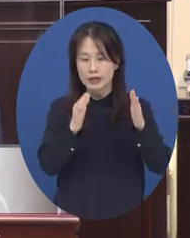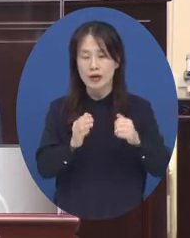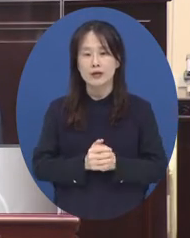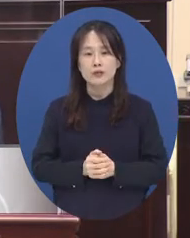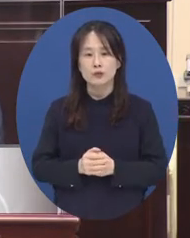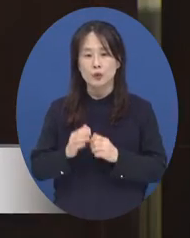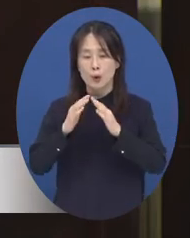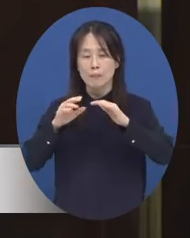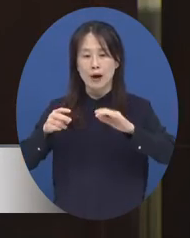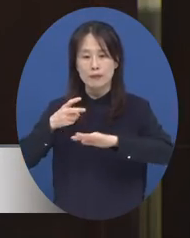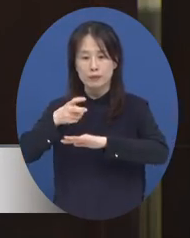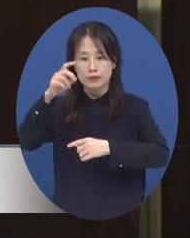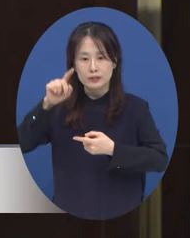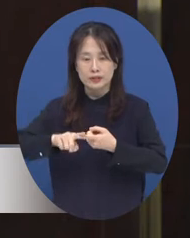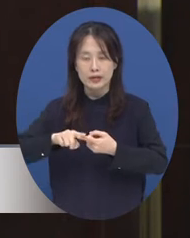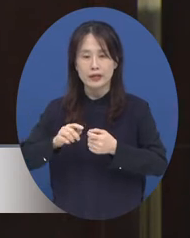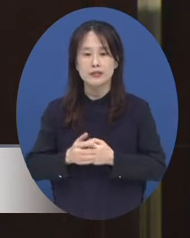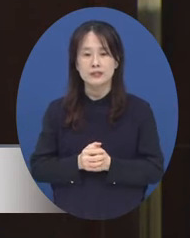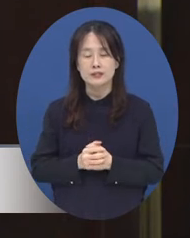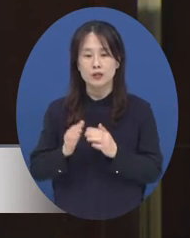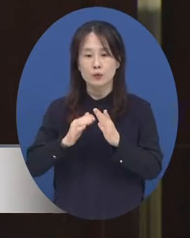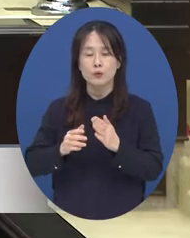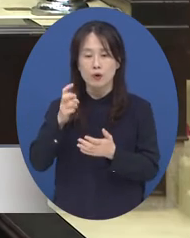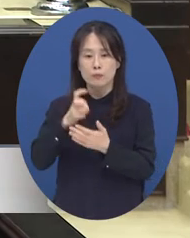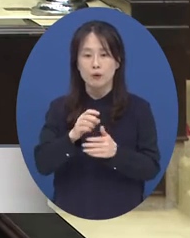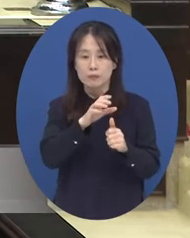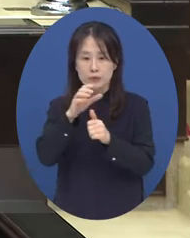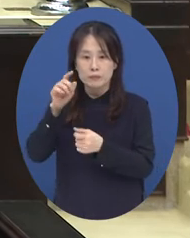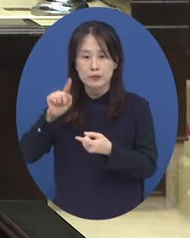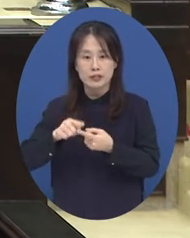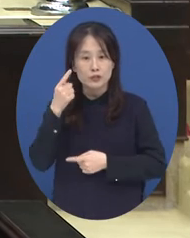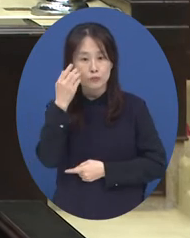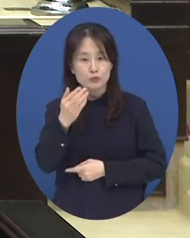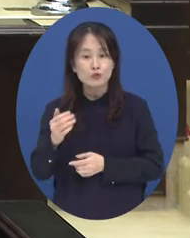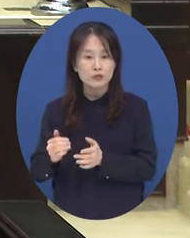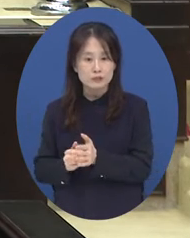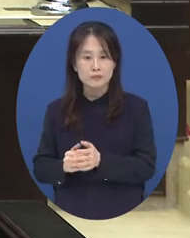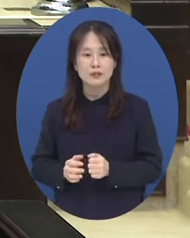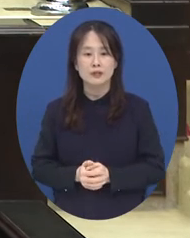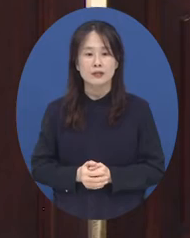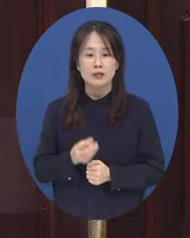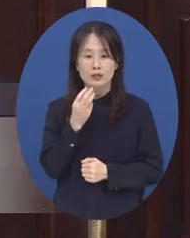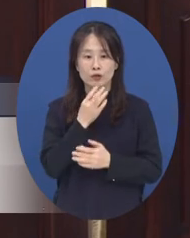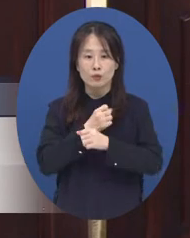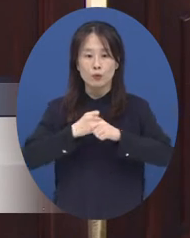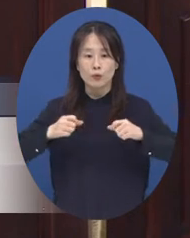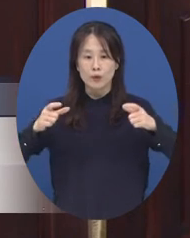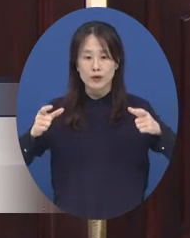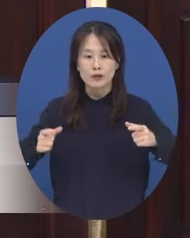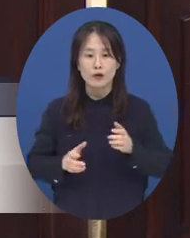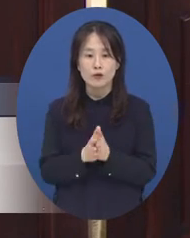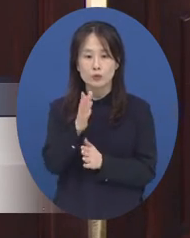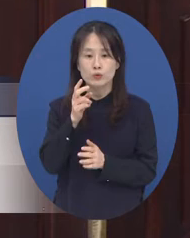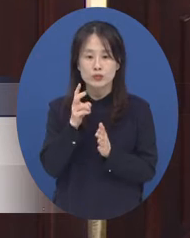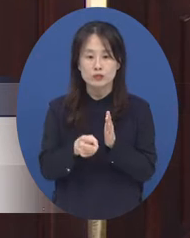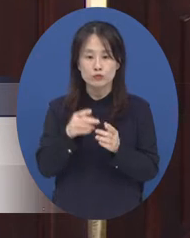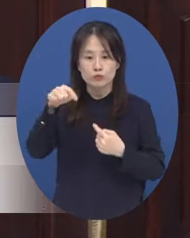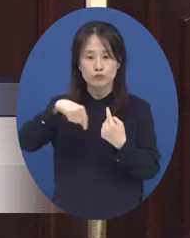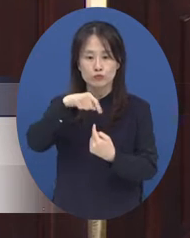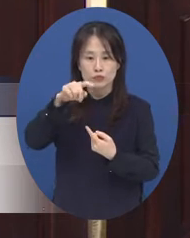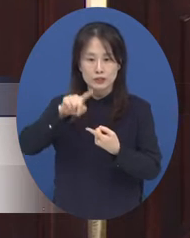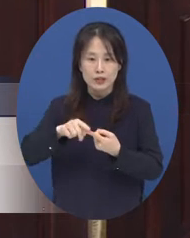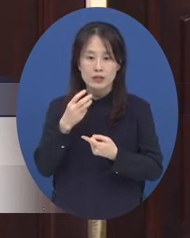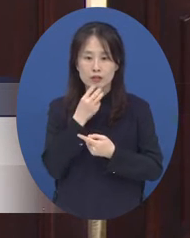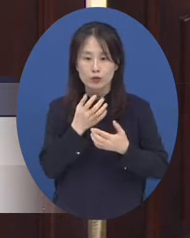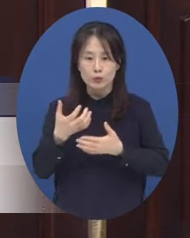정책방향과 경기도 말 버스를 대상으로 한 준공영제 도입 에 대한 7이 가 나왔고 경기도 광역 및 도시철도의